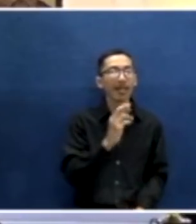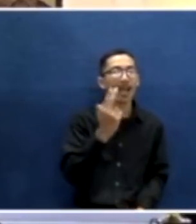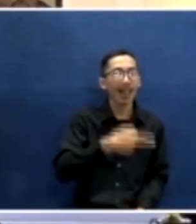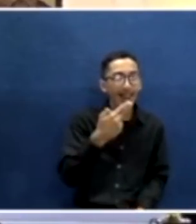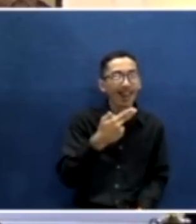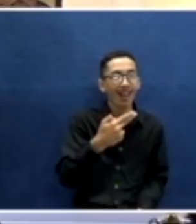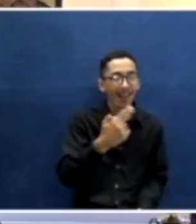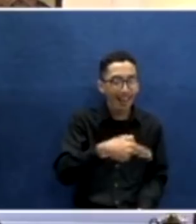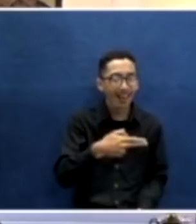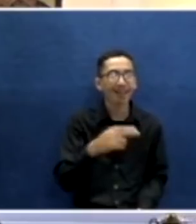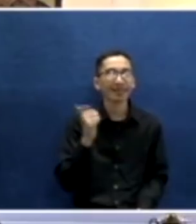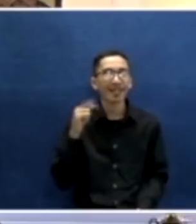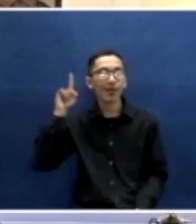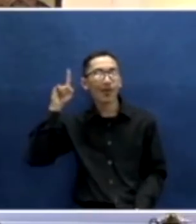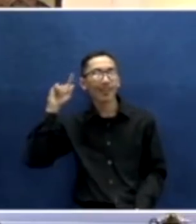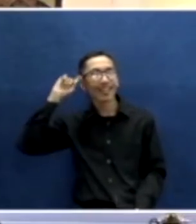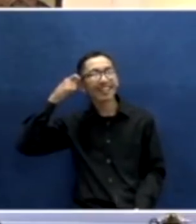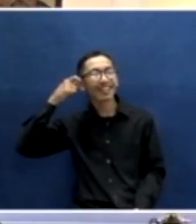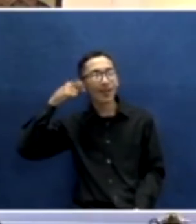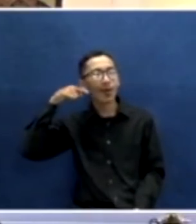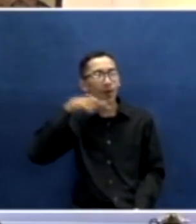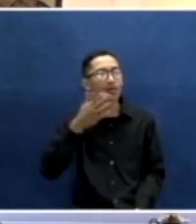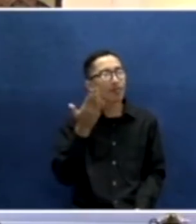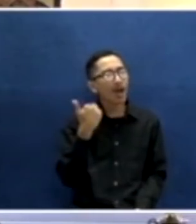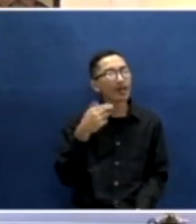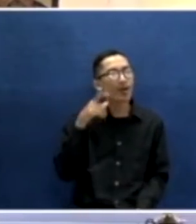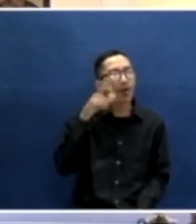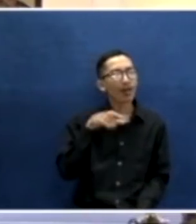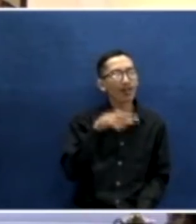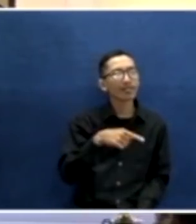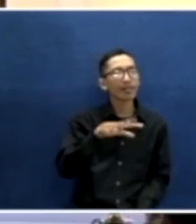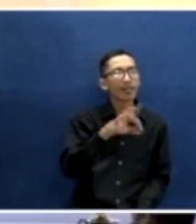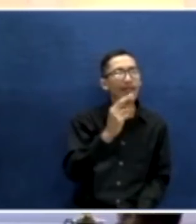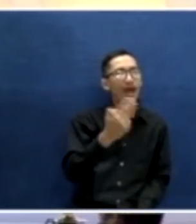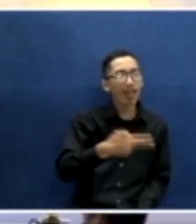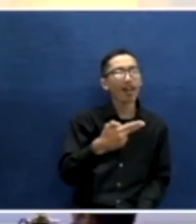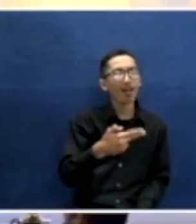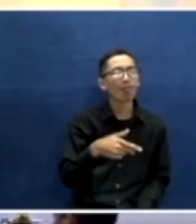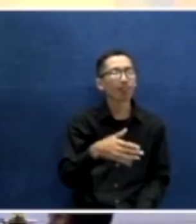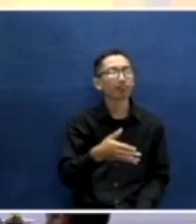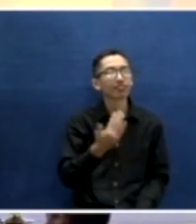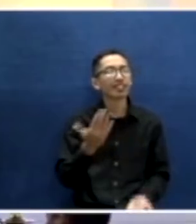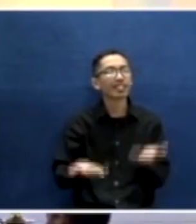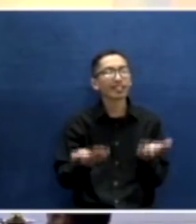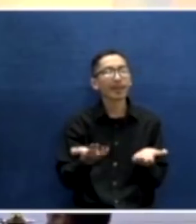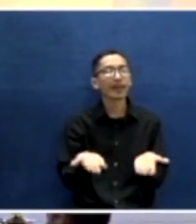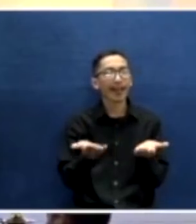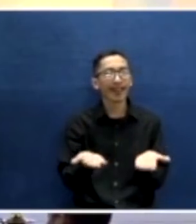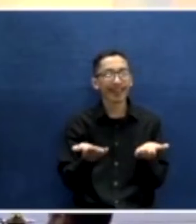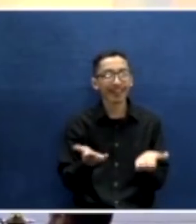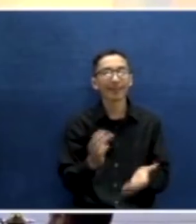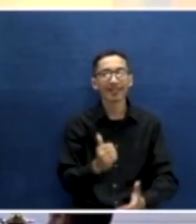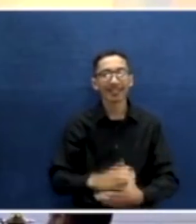bisa membayangkan loh kalau saya sampai makan yang haram sampai kemudian istri kita kita suapin yang haram Berapa lama kaki ini